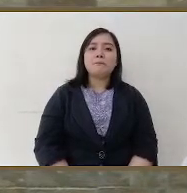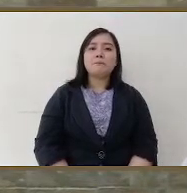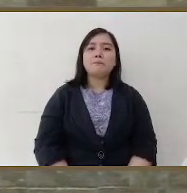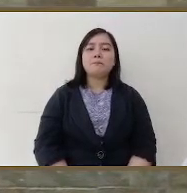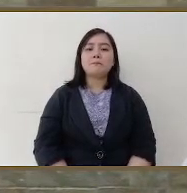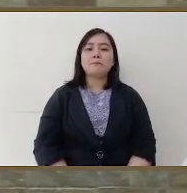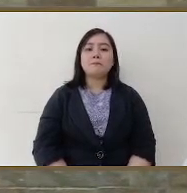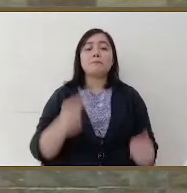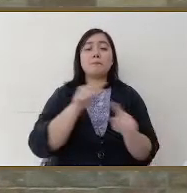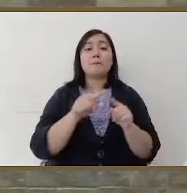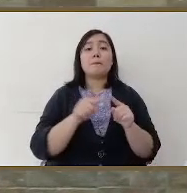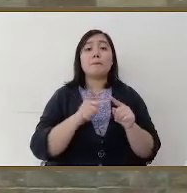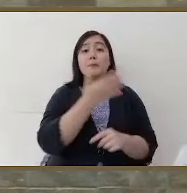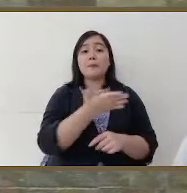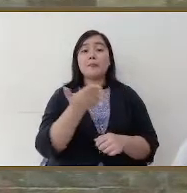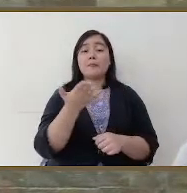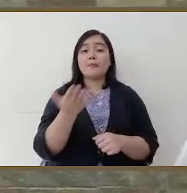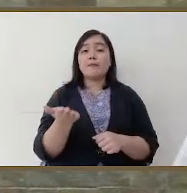when you give God,